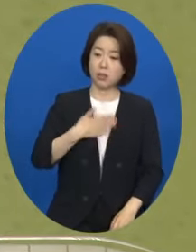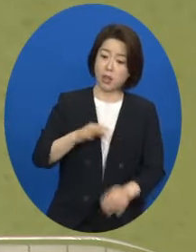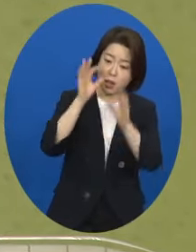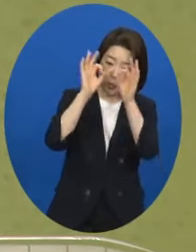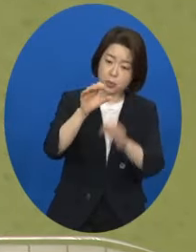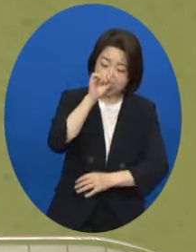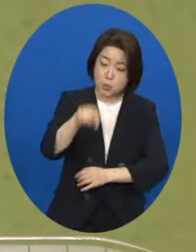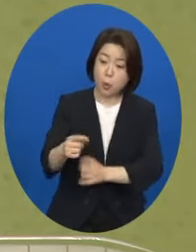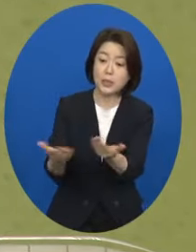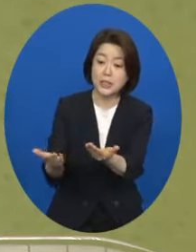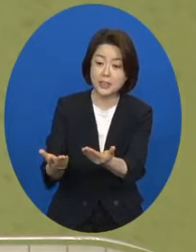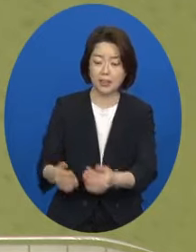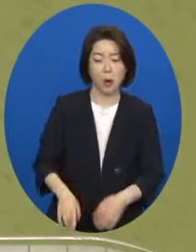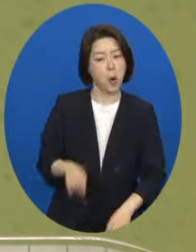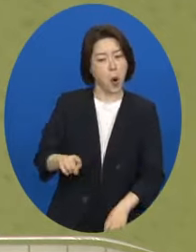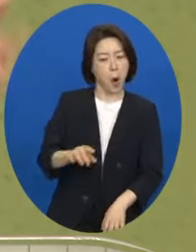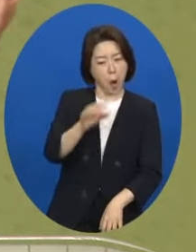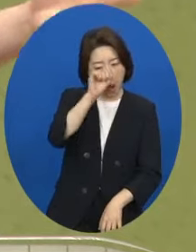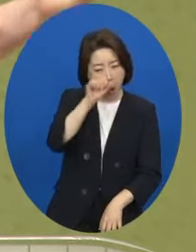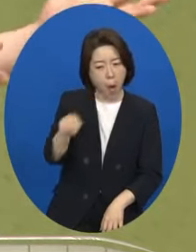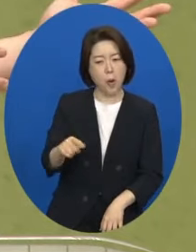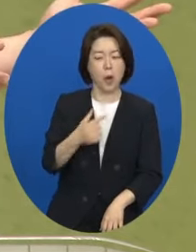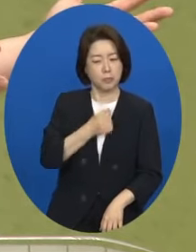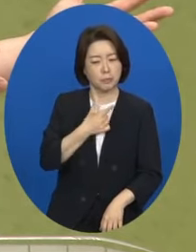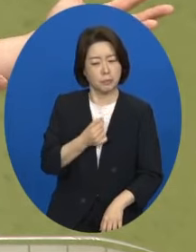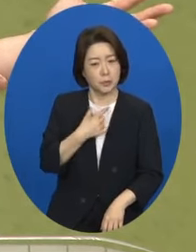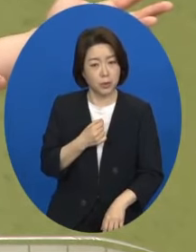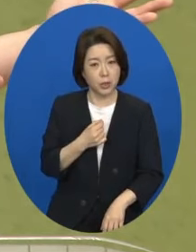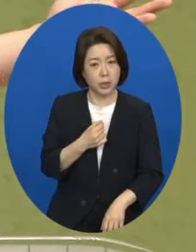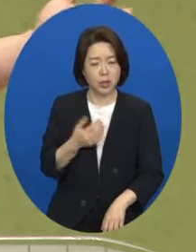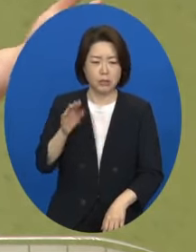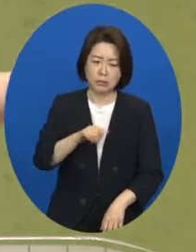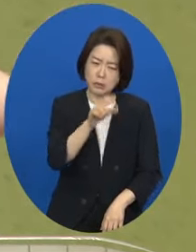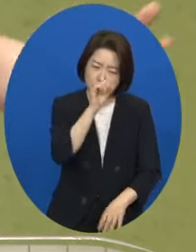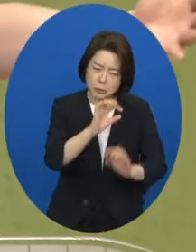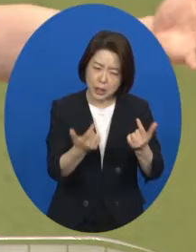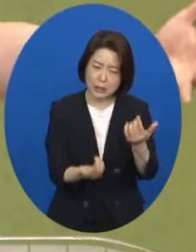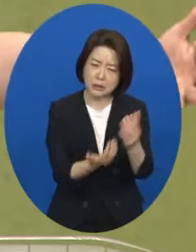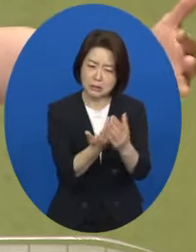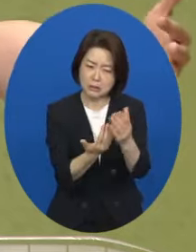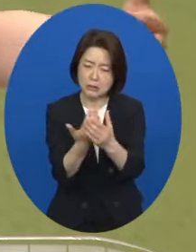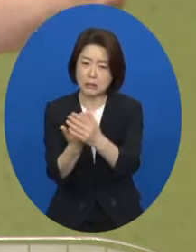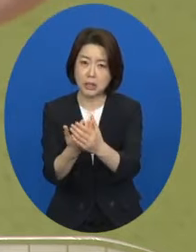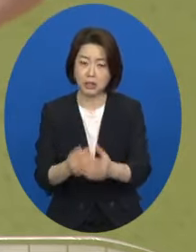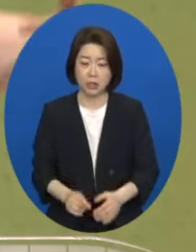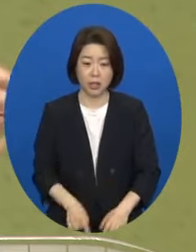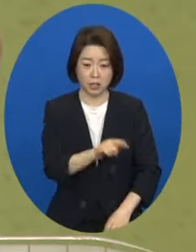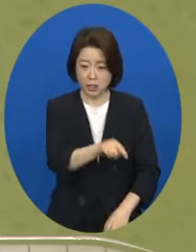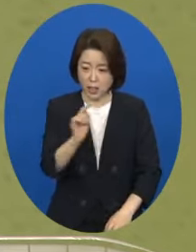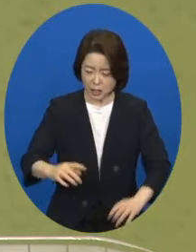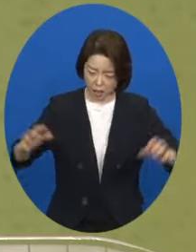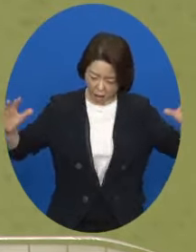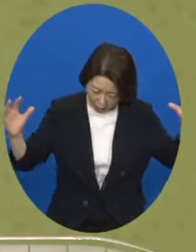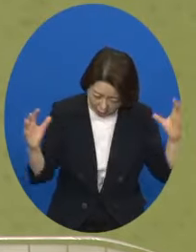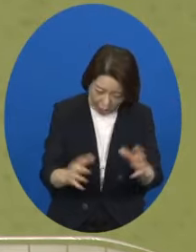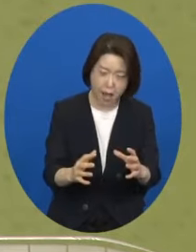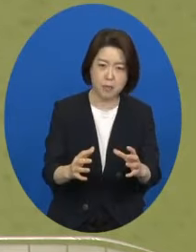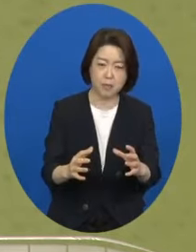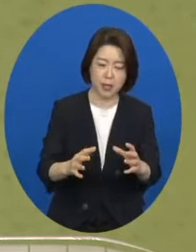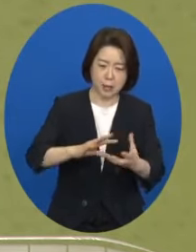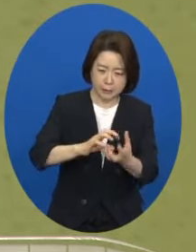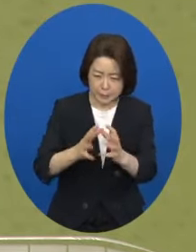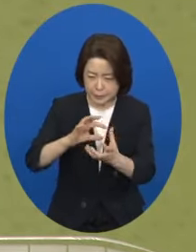좋은 일이 있어요. 좋은 일만 있을 원하는데 안 좋은 일도 터진단 말이에요. 합력은 이 모든 것을 하나님이